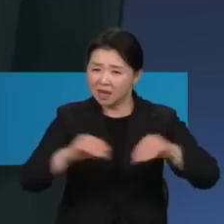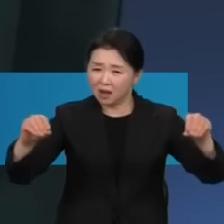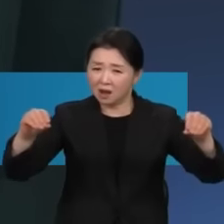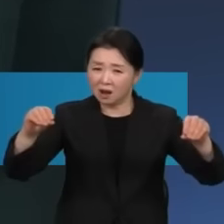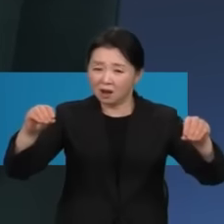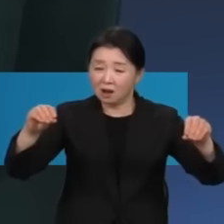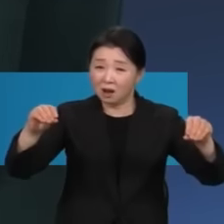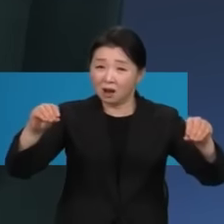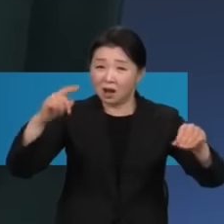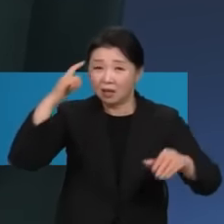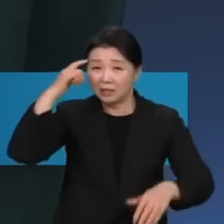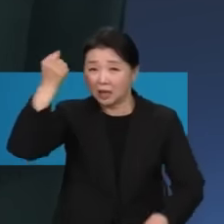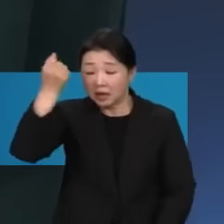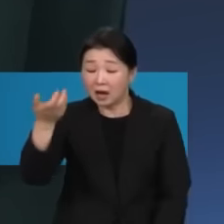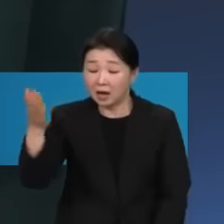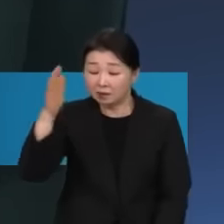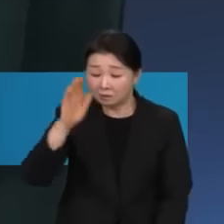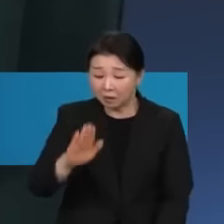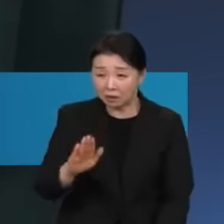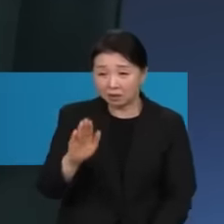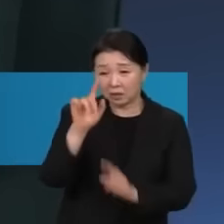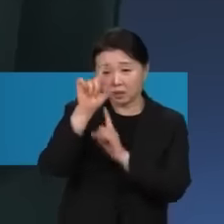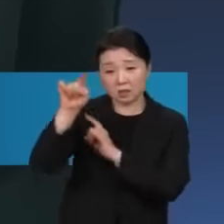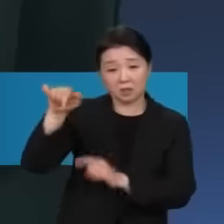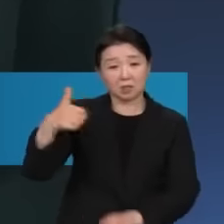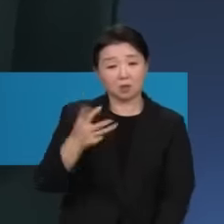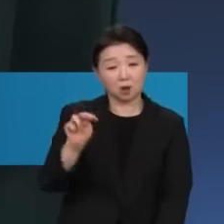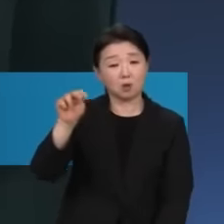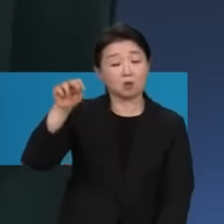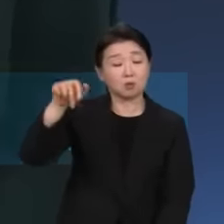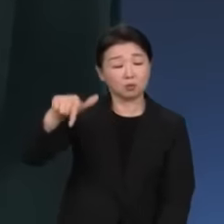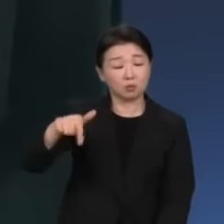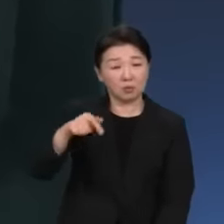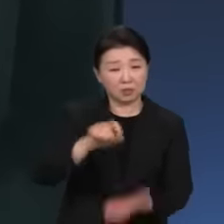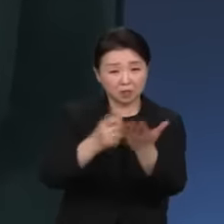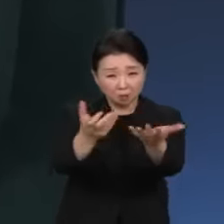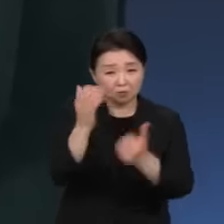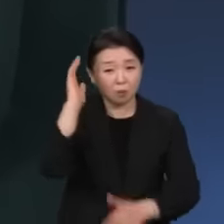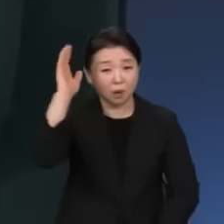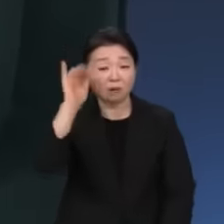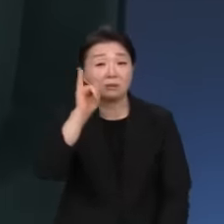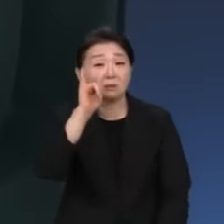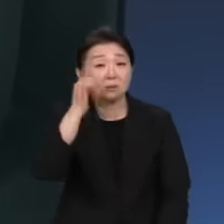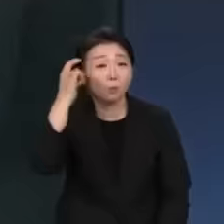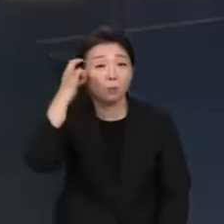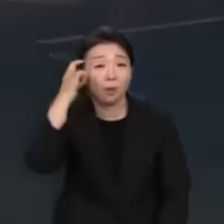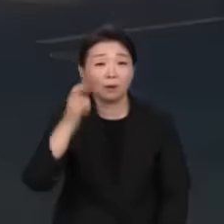했는데 이례적으로 이철규 의원이 기자회견까지 열었습니다. 왜 그런 건가요?